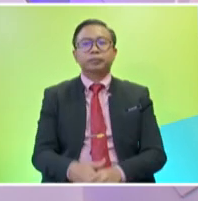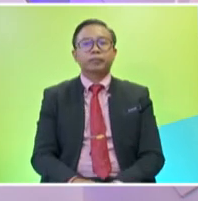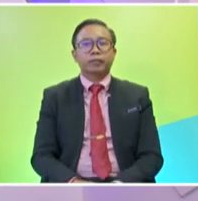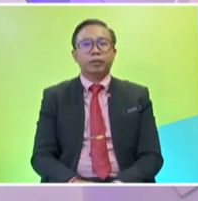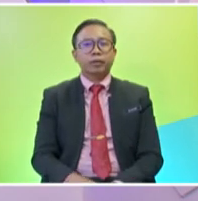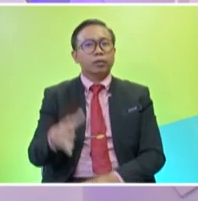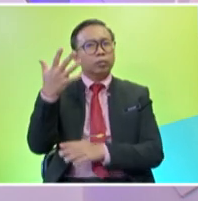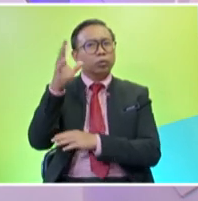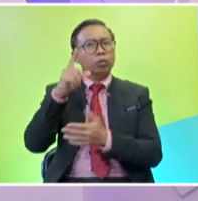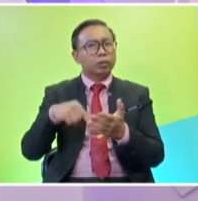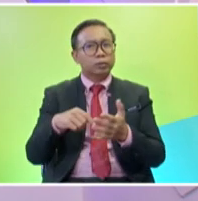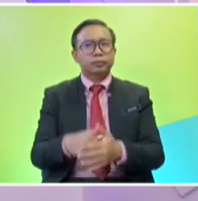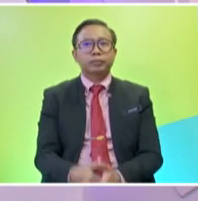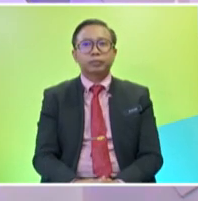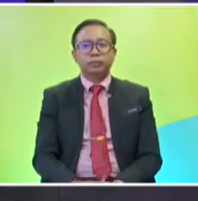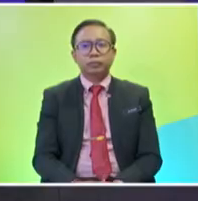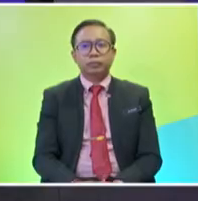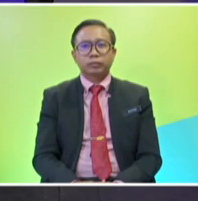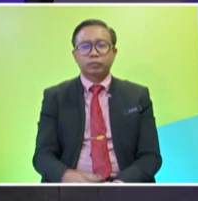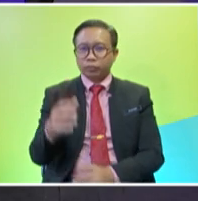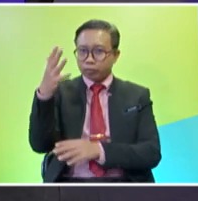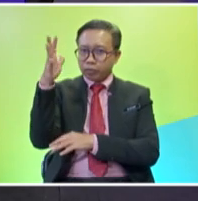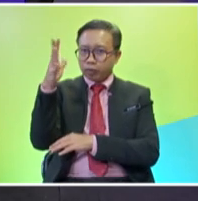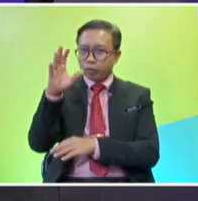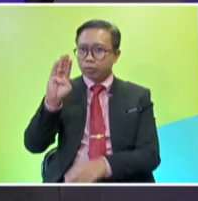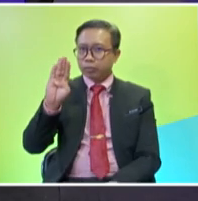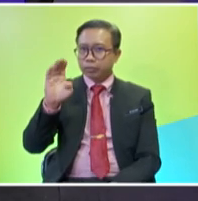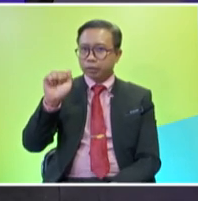yang yang saya Tunjukkan dong itu pokoknya